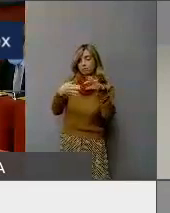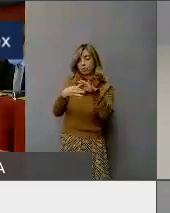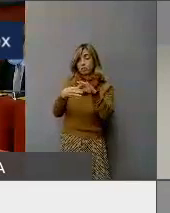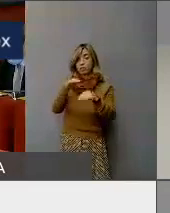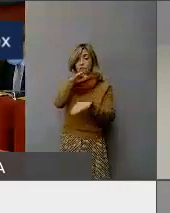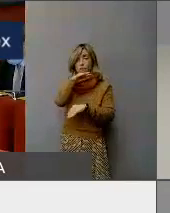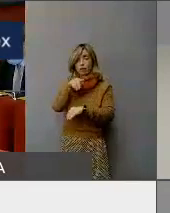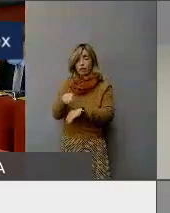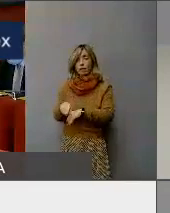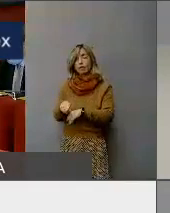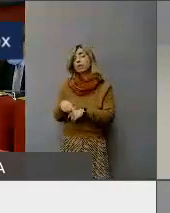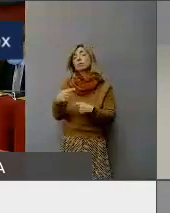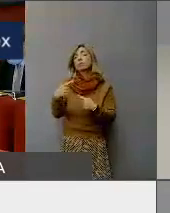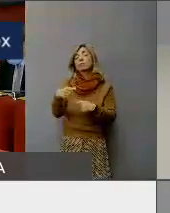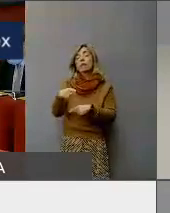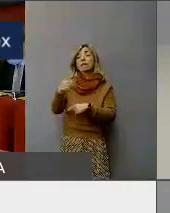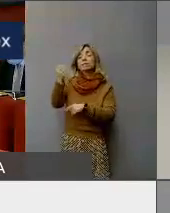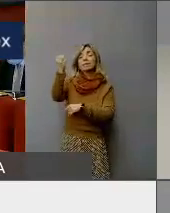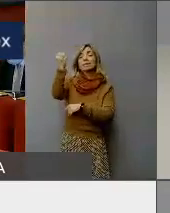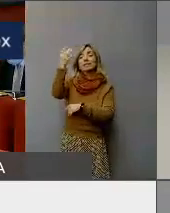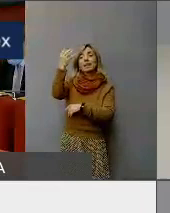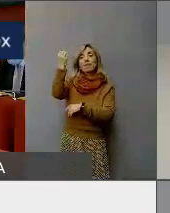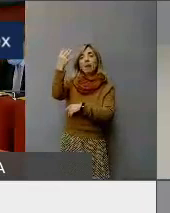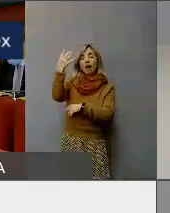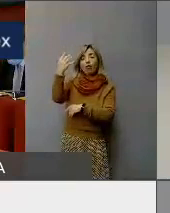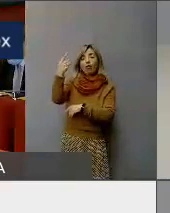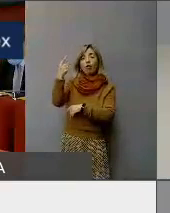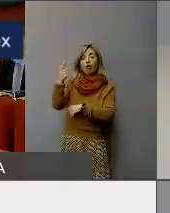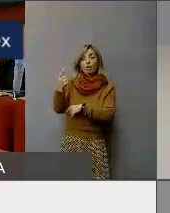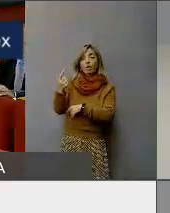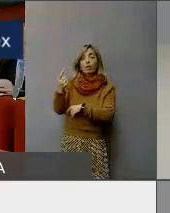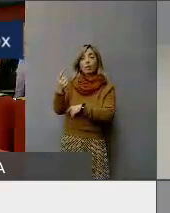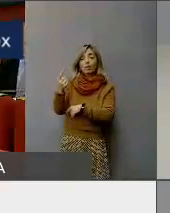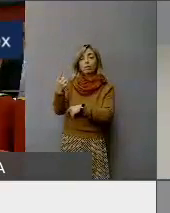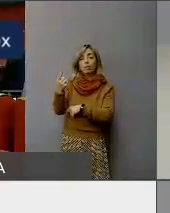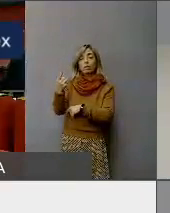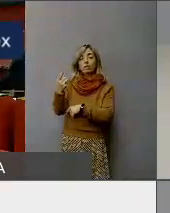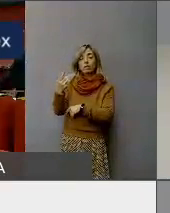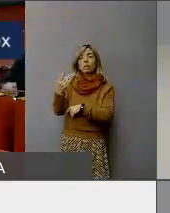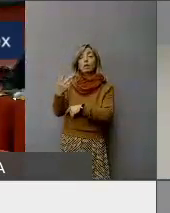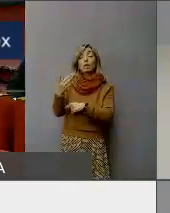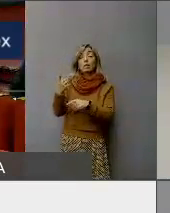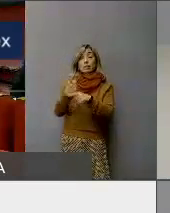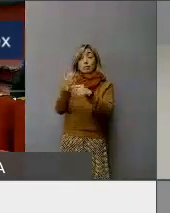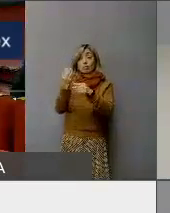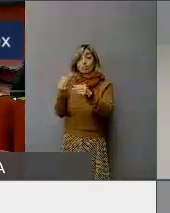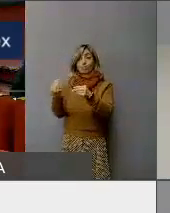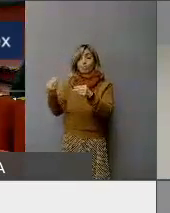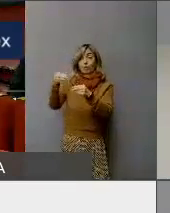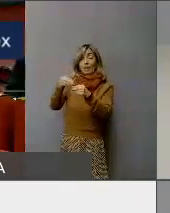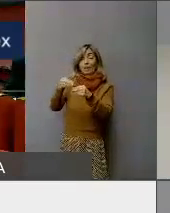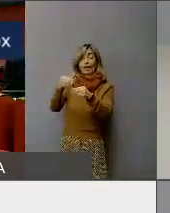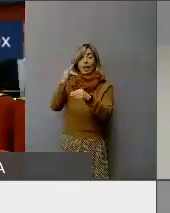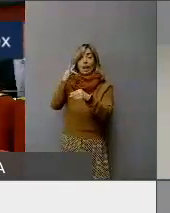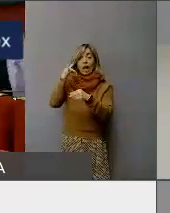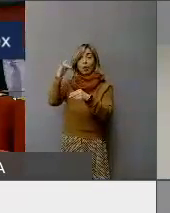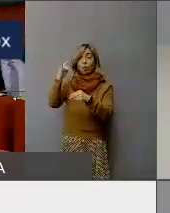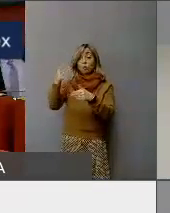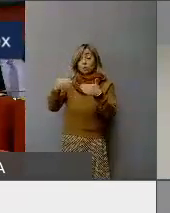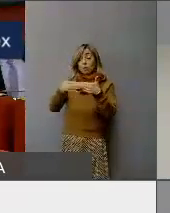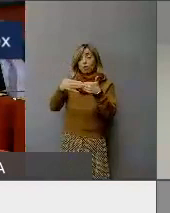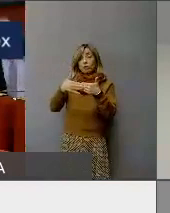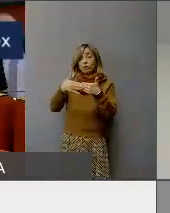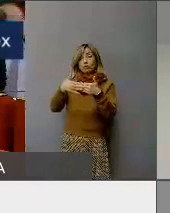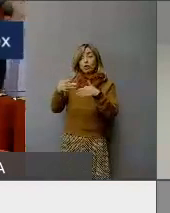considerato che i semafori da equipaggiare prioritariamente sono quelli dove sono allocati i servizi pubblici per la